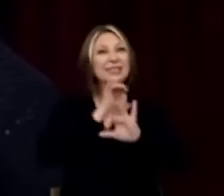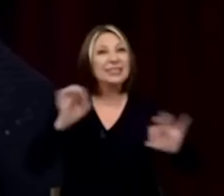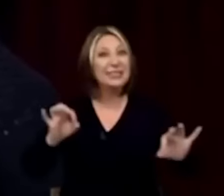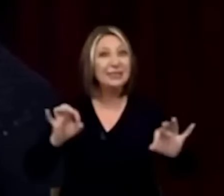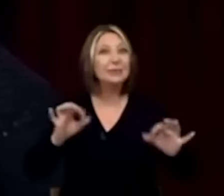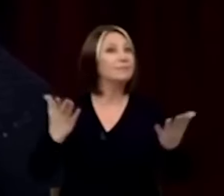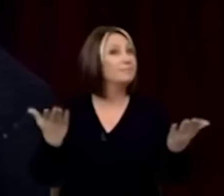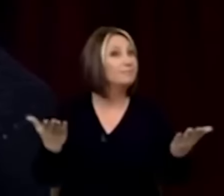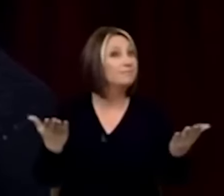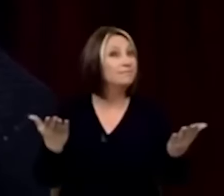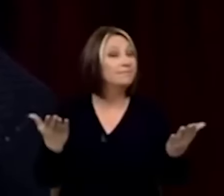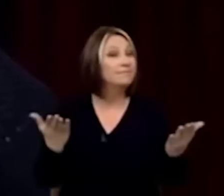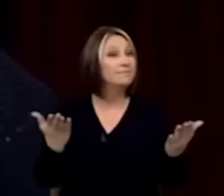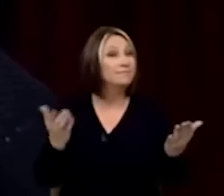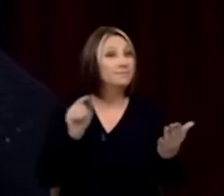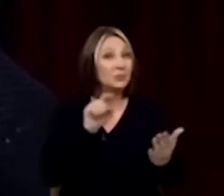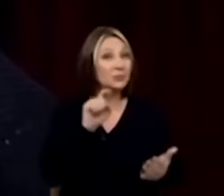çünkü.